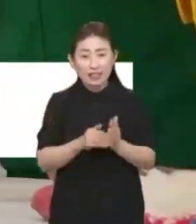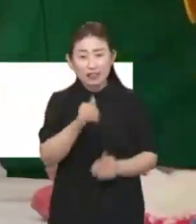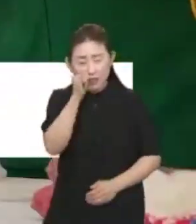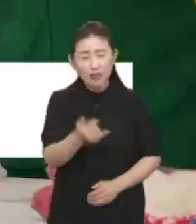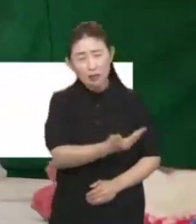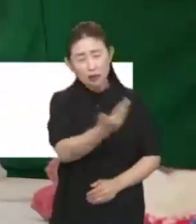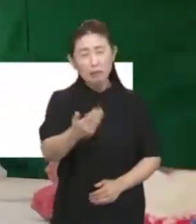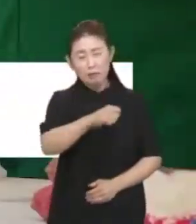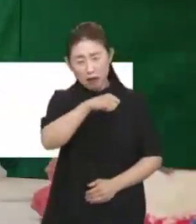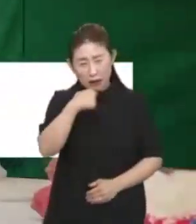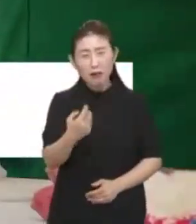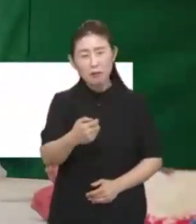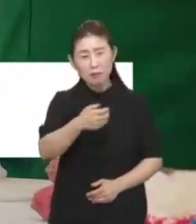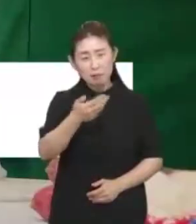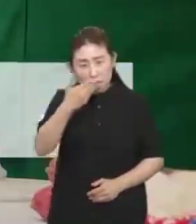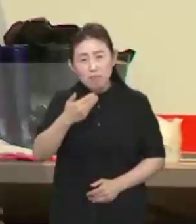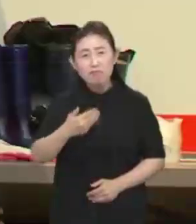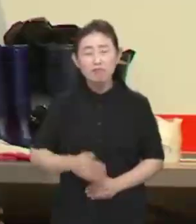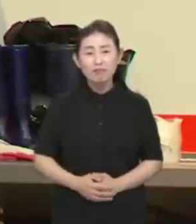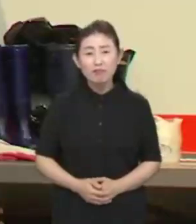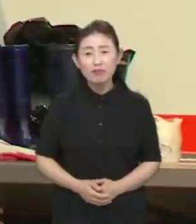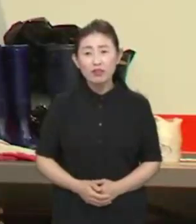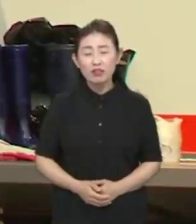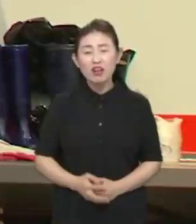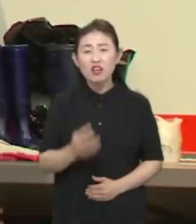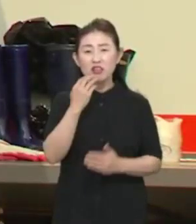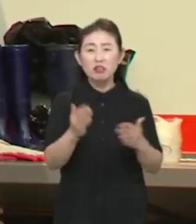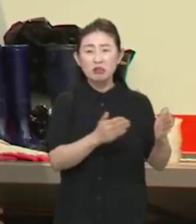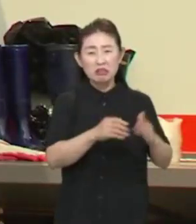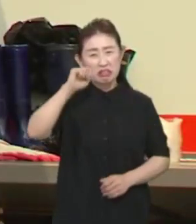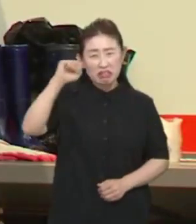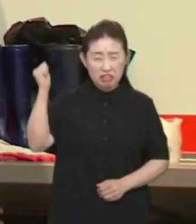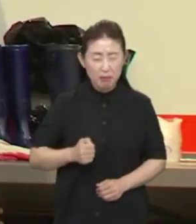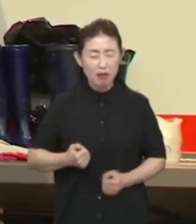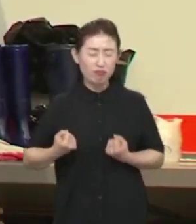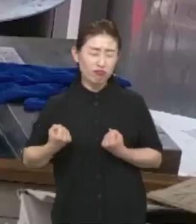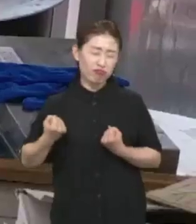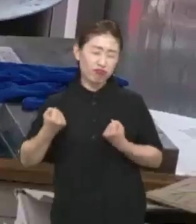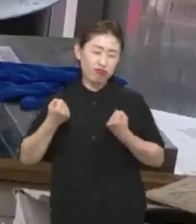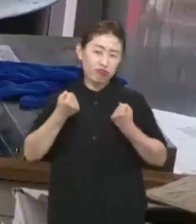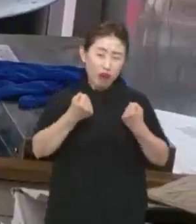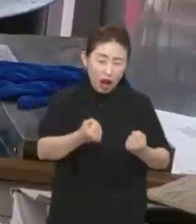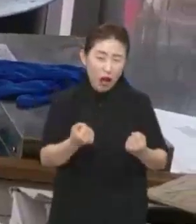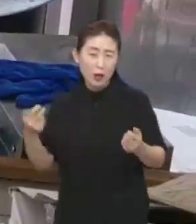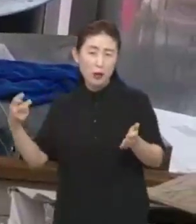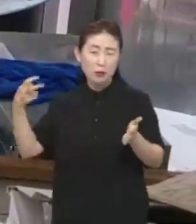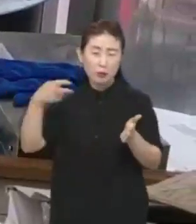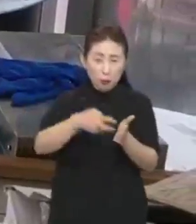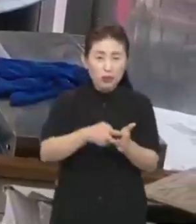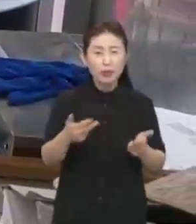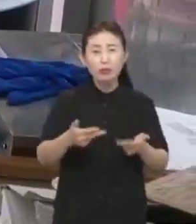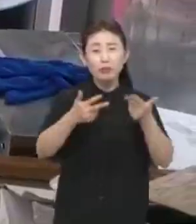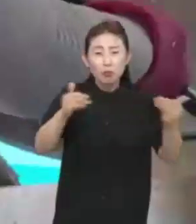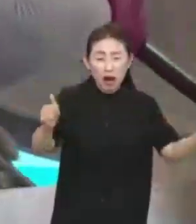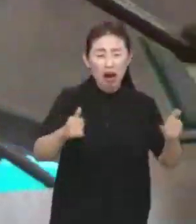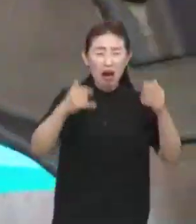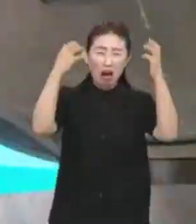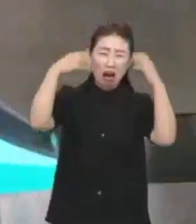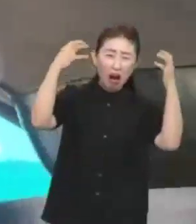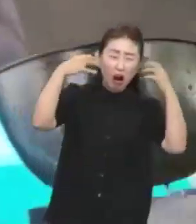맛있게 드셨으면 좋겠습니다. 경기도에서 새벽부터 출발해 수해 현장에 달려온 봉사자는 무더위